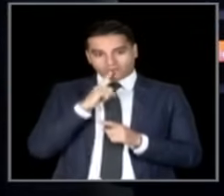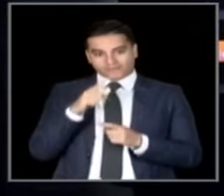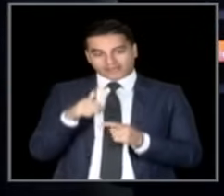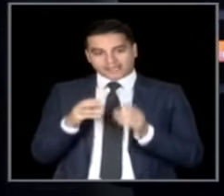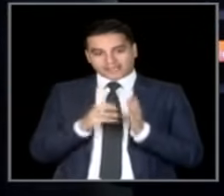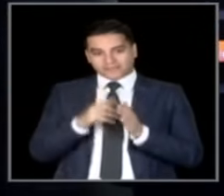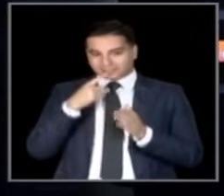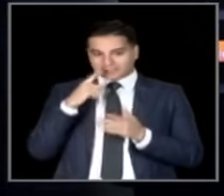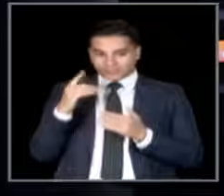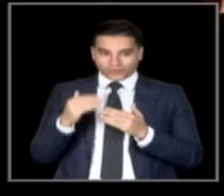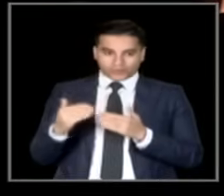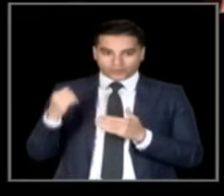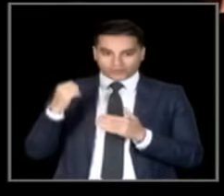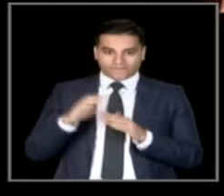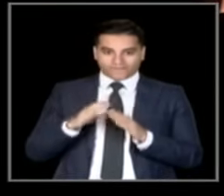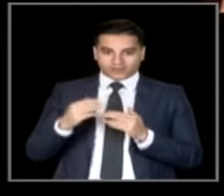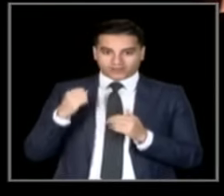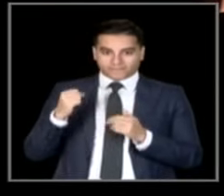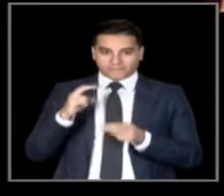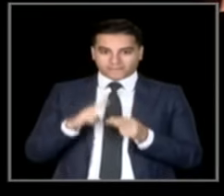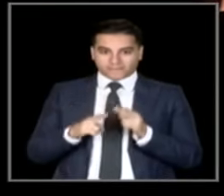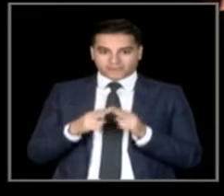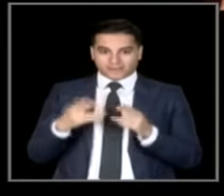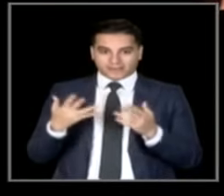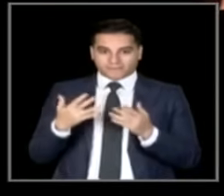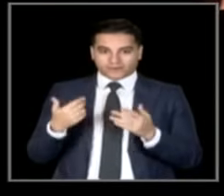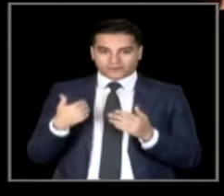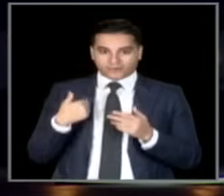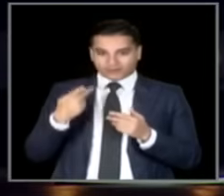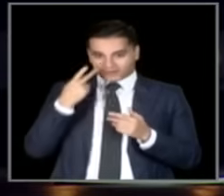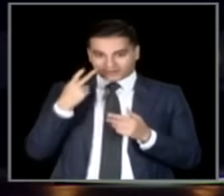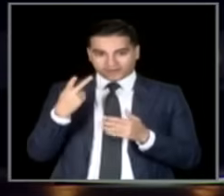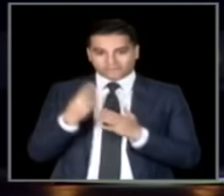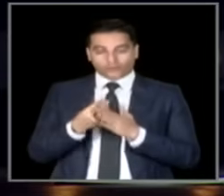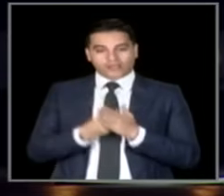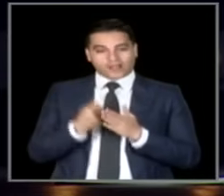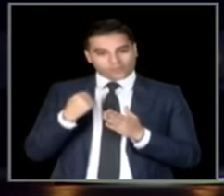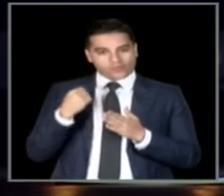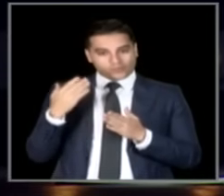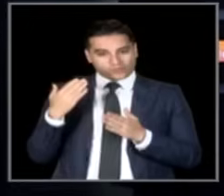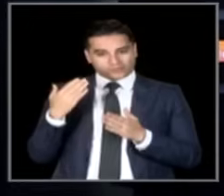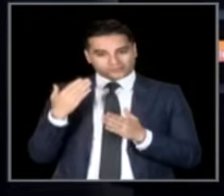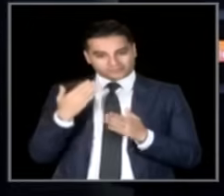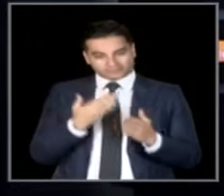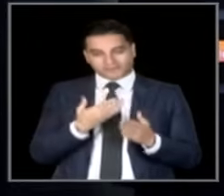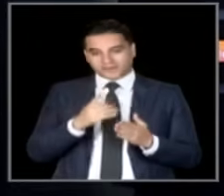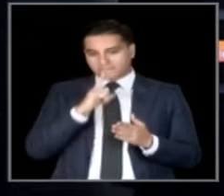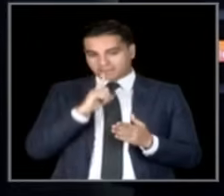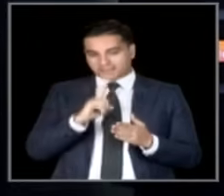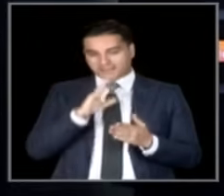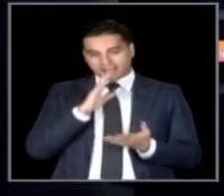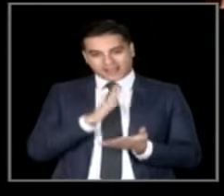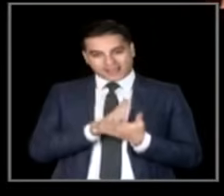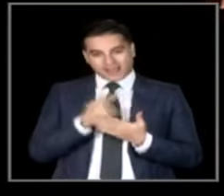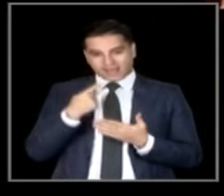لجامعة اسكندرية فريق عريق مهما كانت، واحنا مش بنبص المنتخب طبعا طبعا، واحنا مش